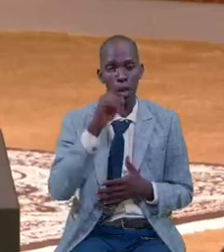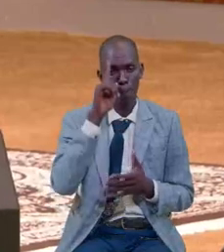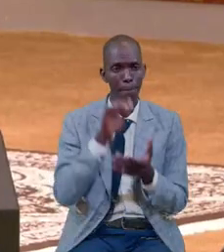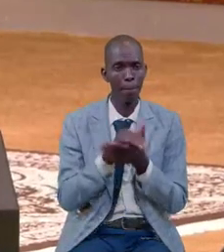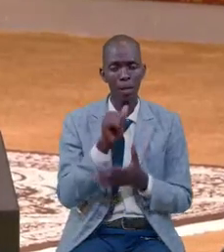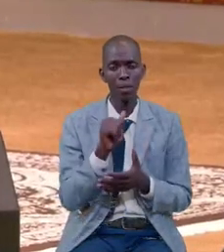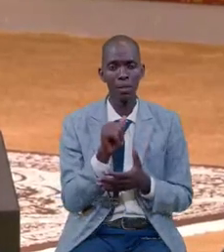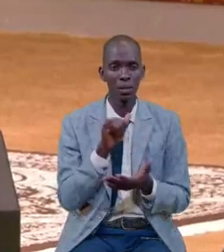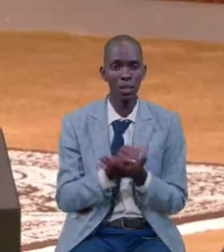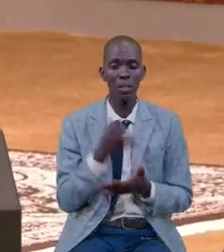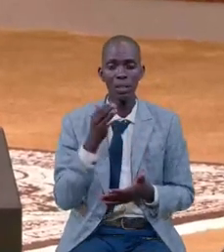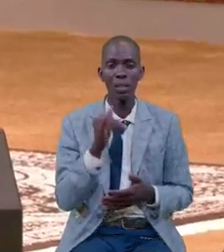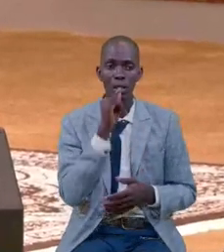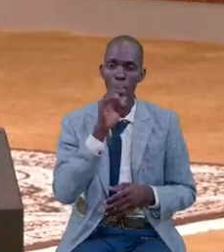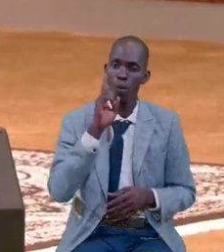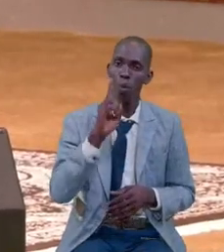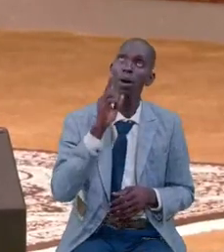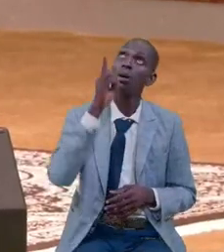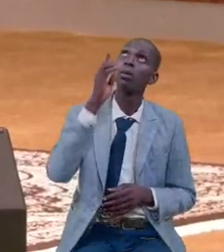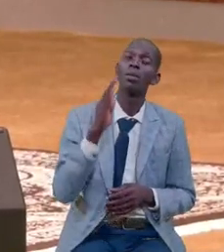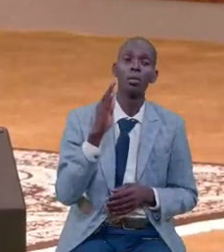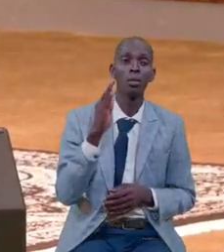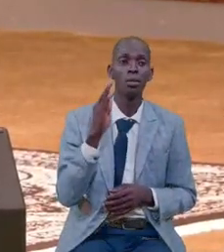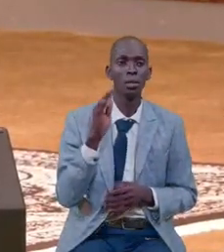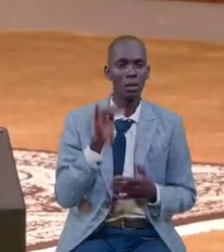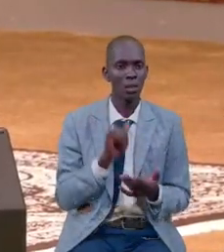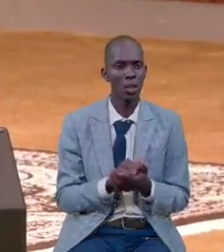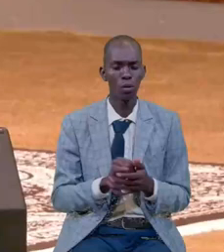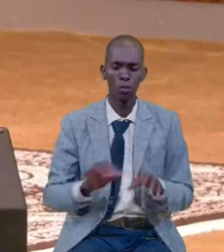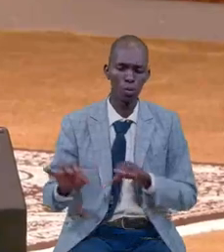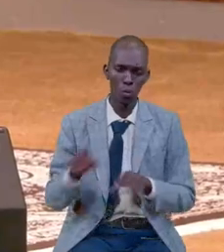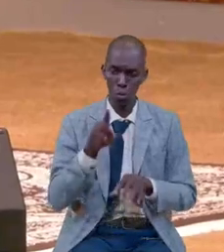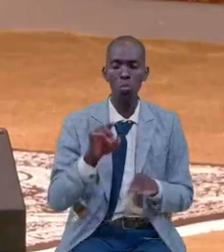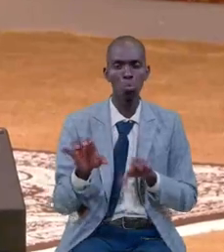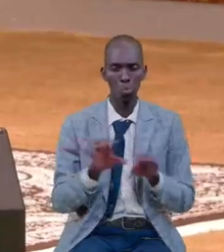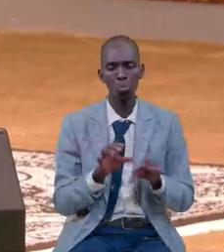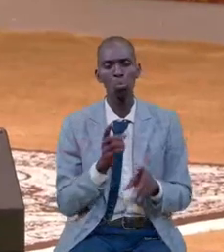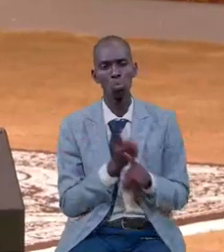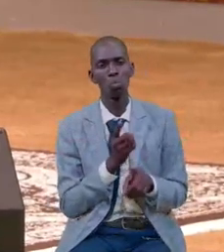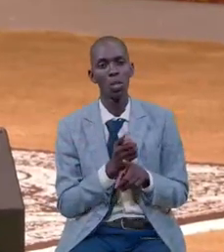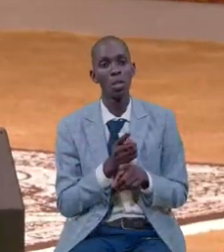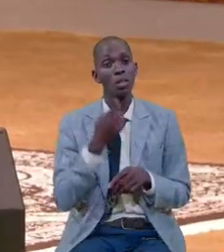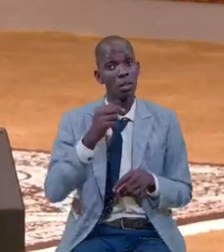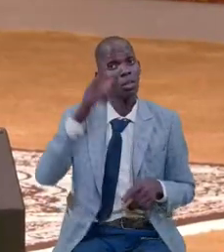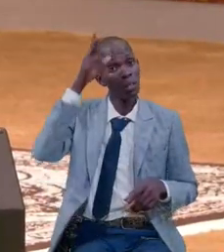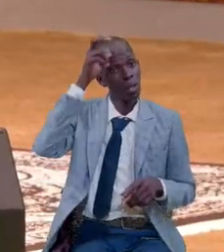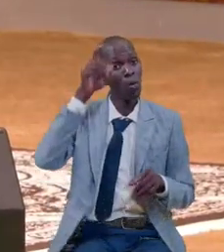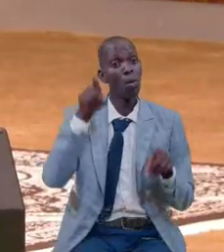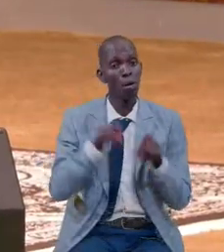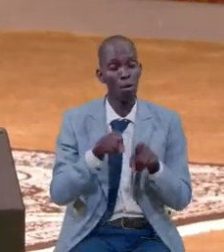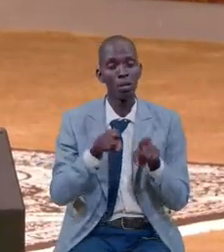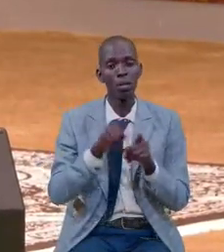crois qu'il y a un seul Dieu. Tu fais bien. Les démons le croient